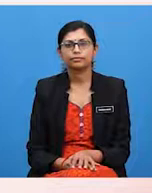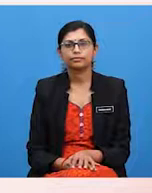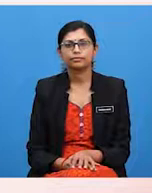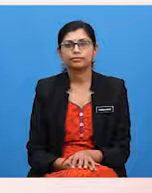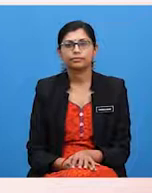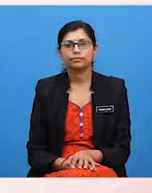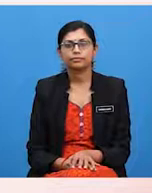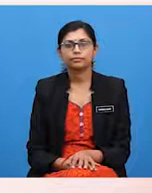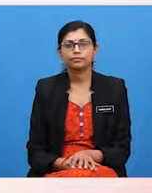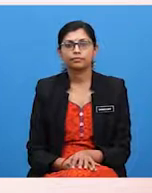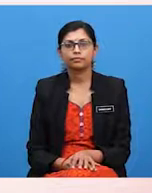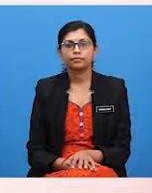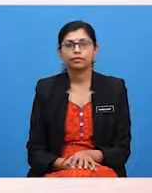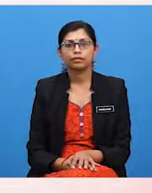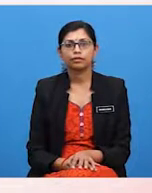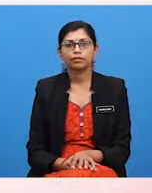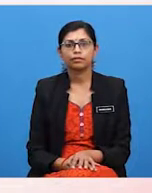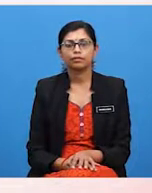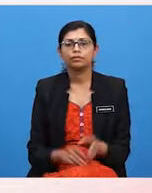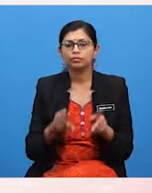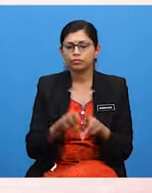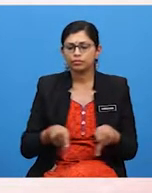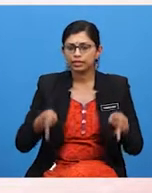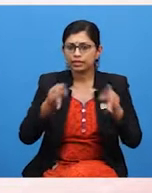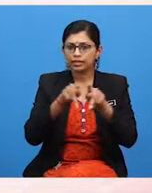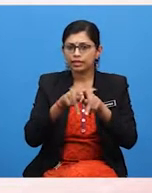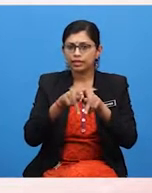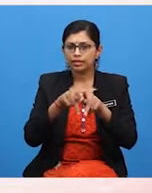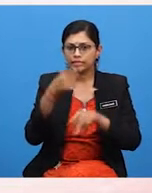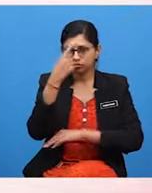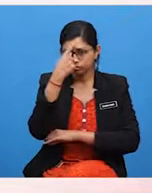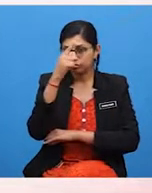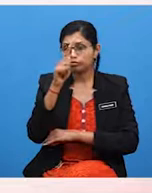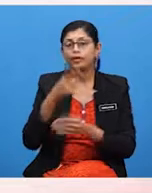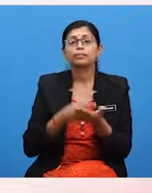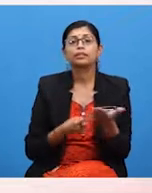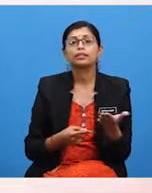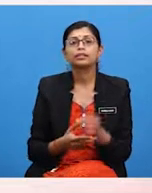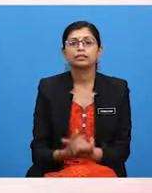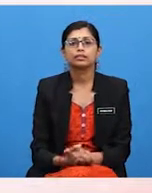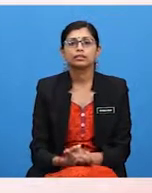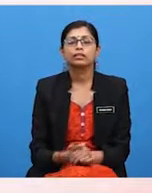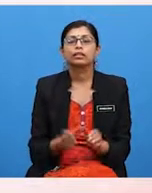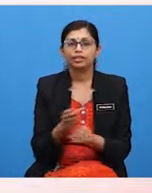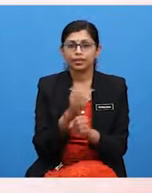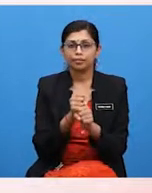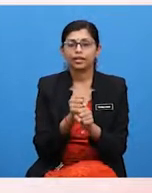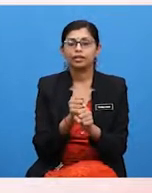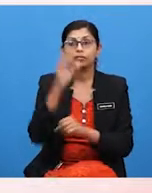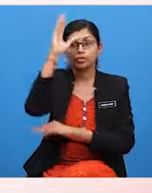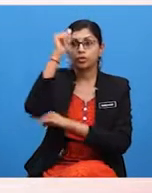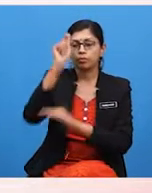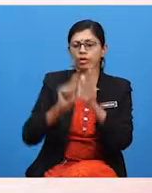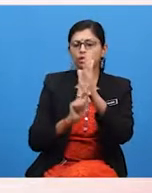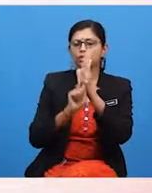Pertumbuhan primer penting bagi pemanjangan pokok supaya mencapai ketinggian